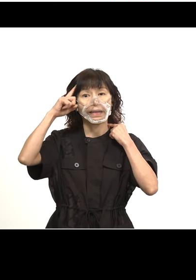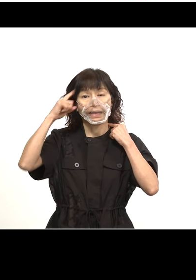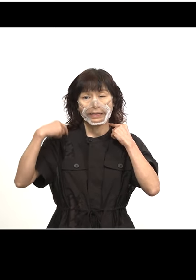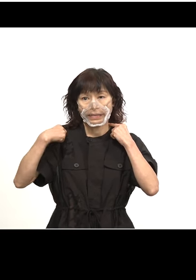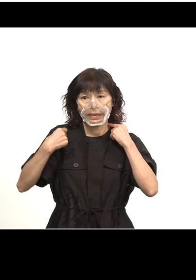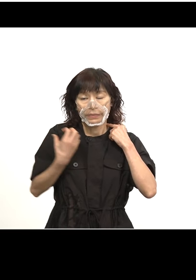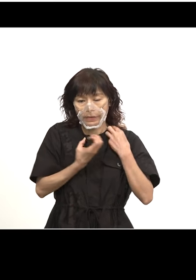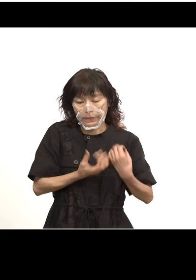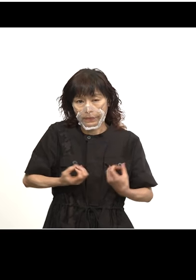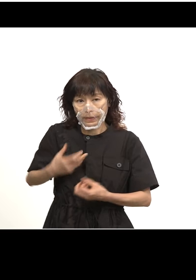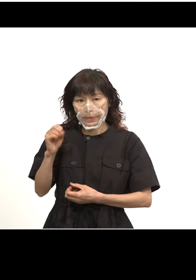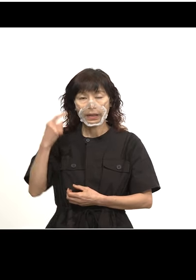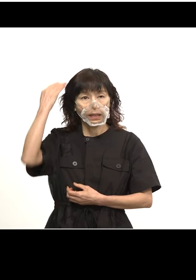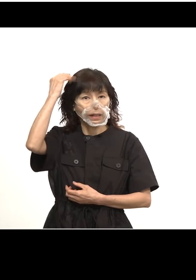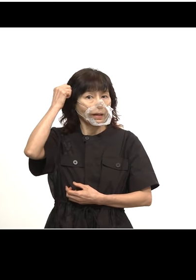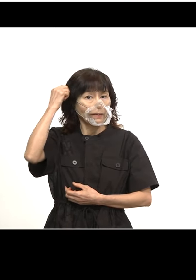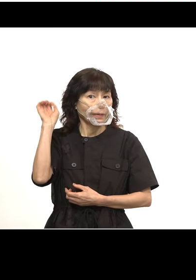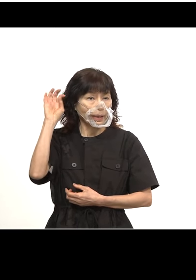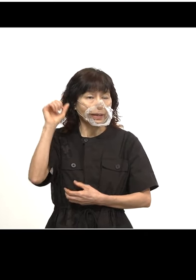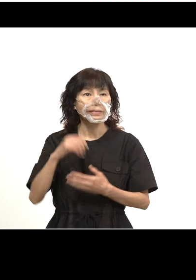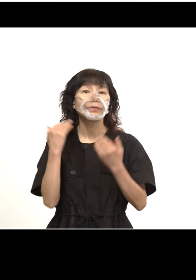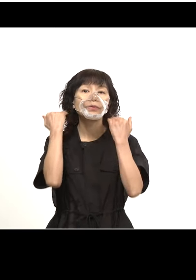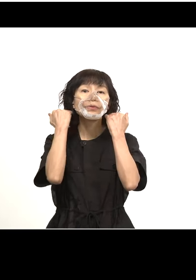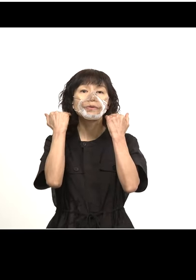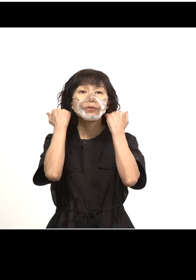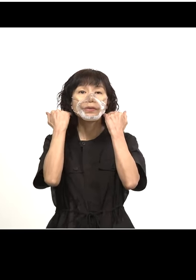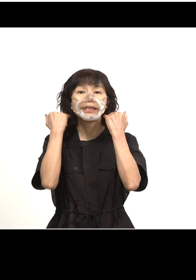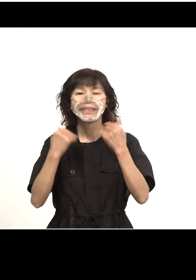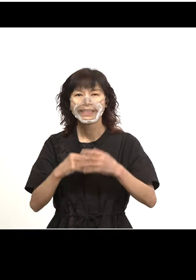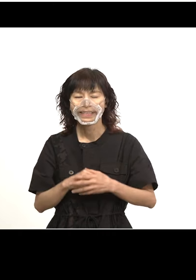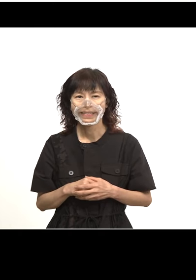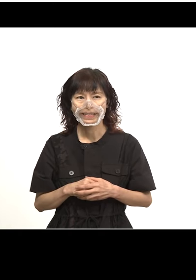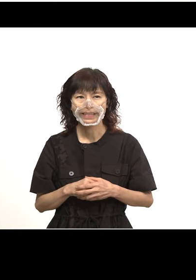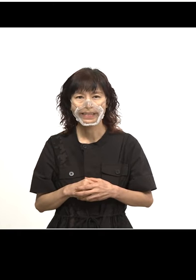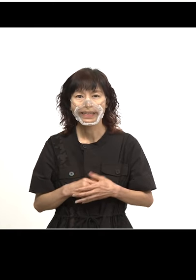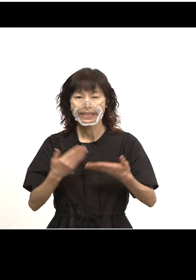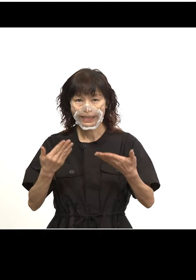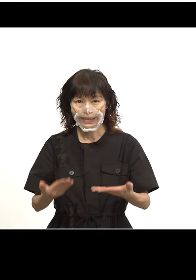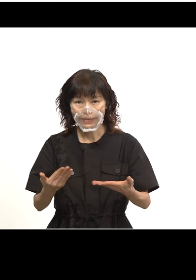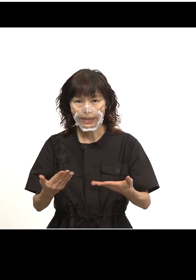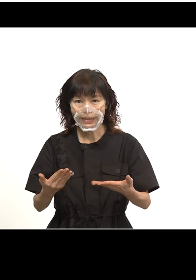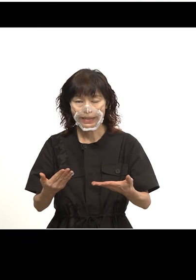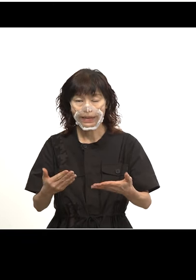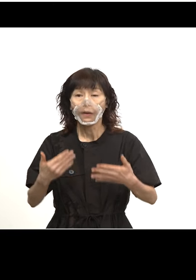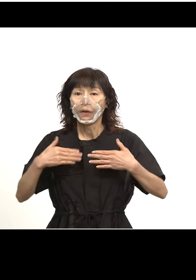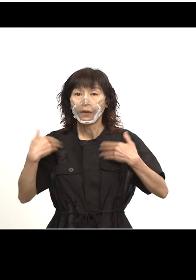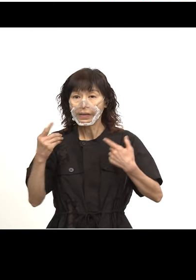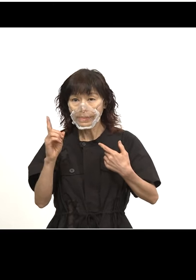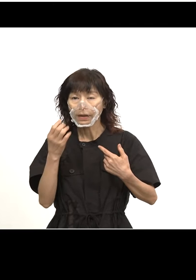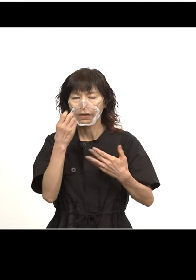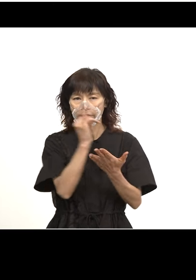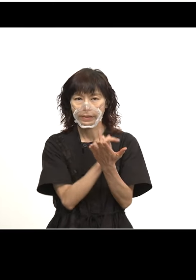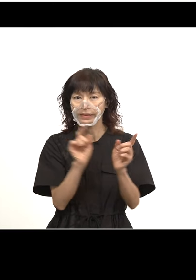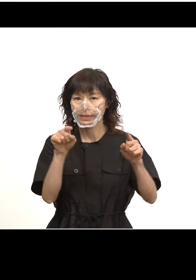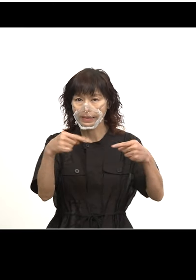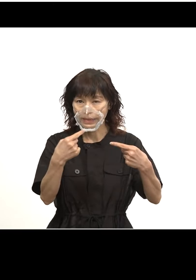嘅衫，同埋我一头系白发嚟嘅，同埋短嘅白头发。咁喺呢度今日就好高兴，代表香港艺术